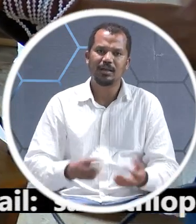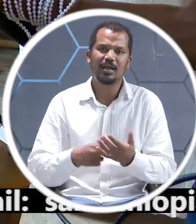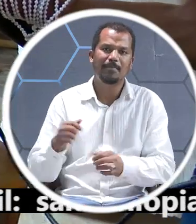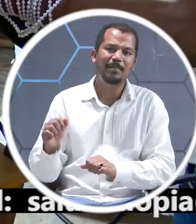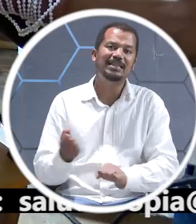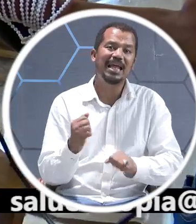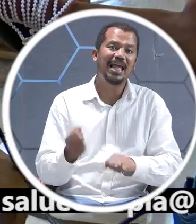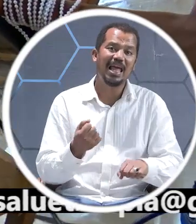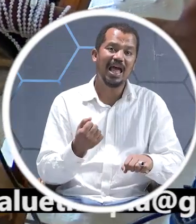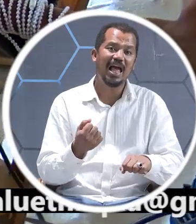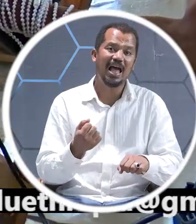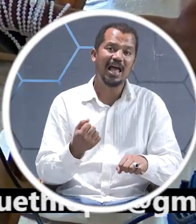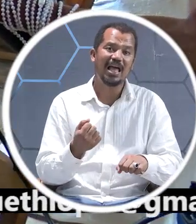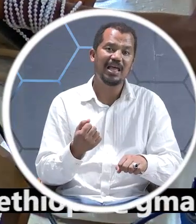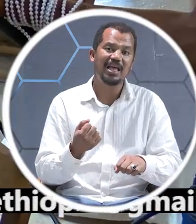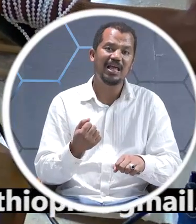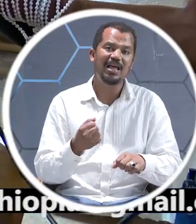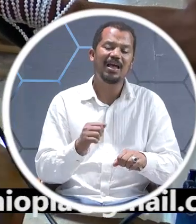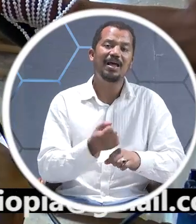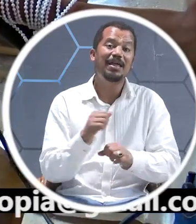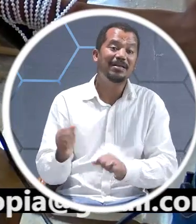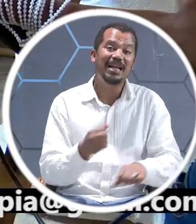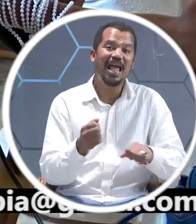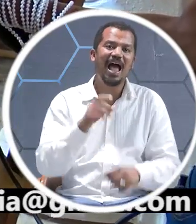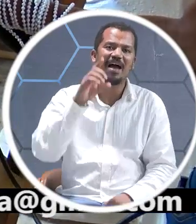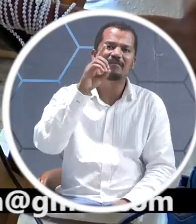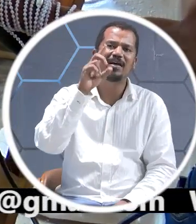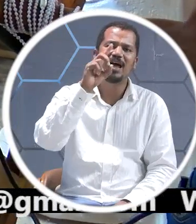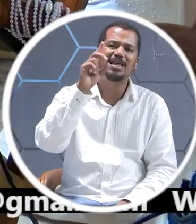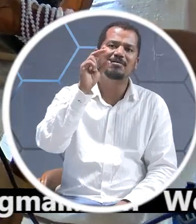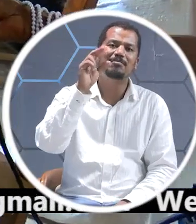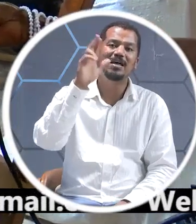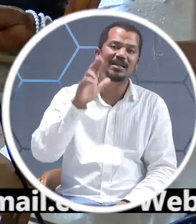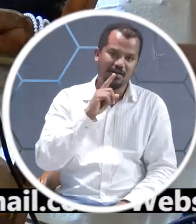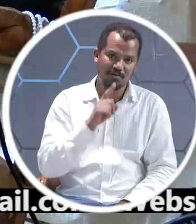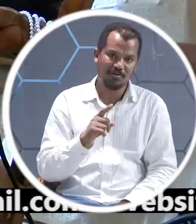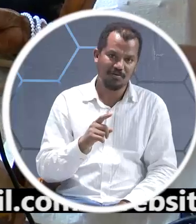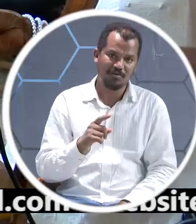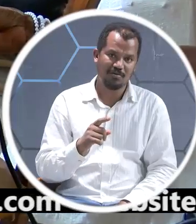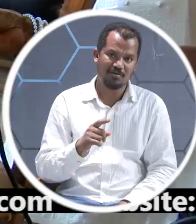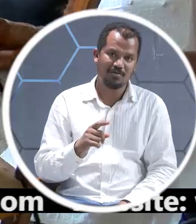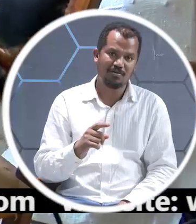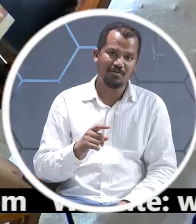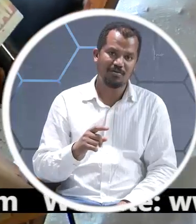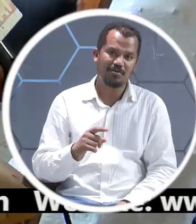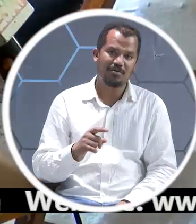ይሄ መጥረጃ እንትን ነው የመጥረጃ ፋይበሮቹ ወጣል